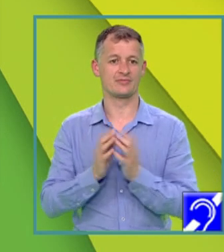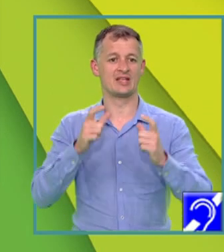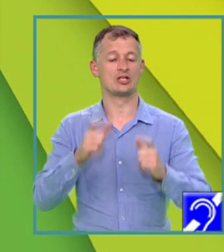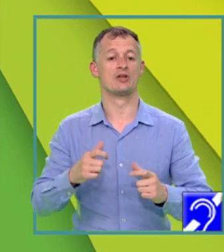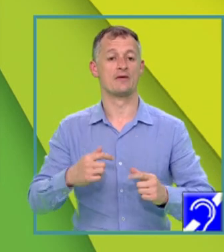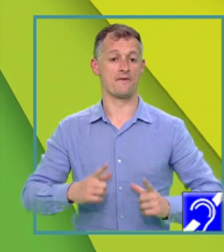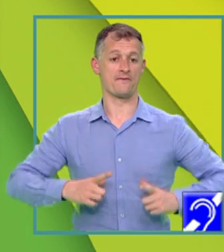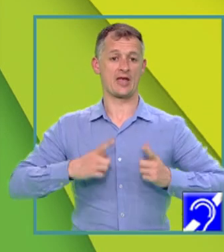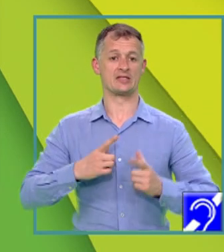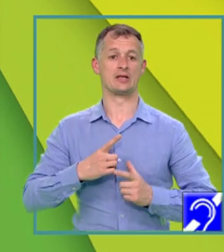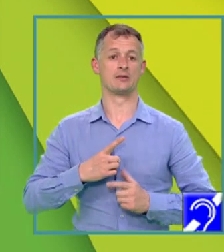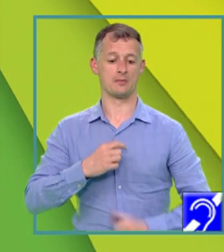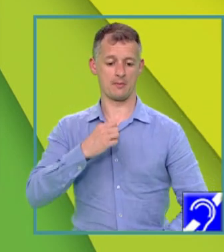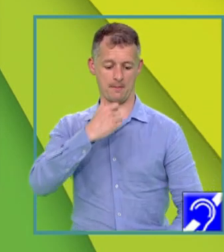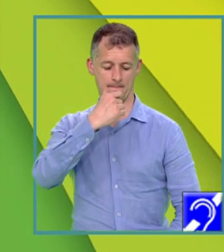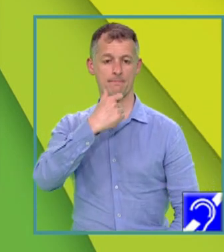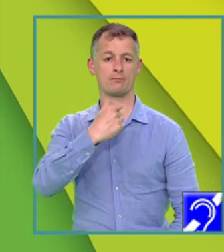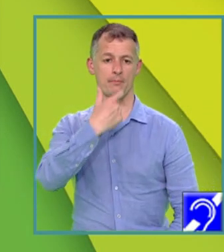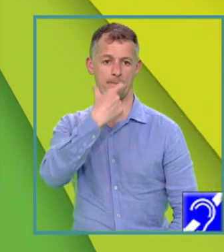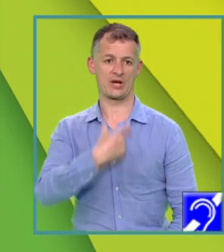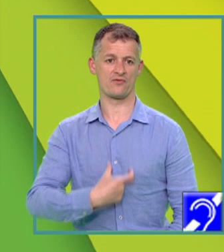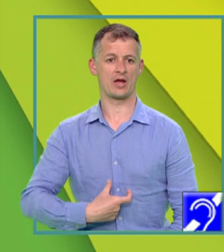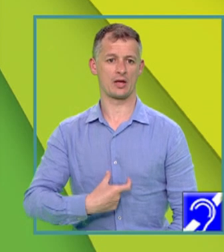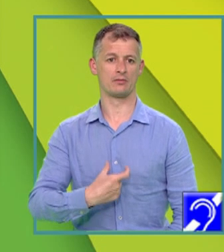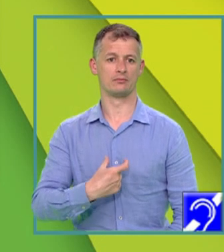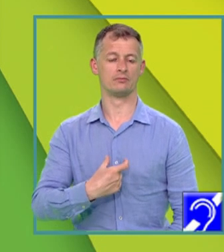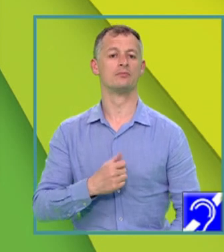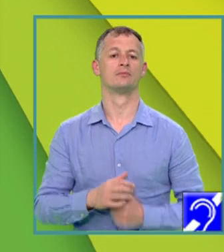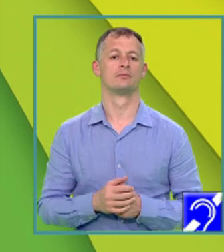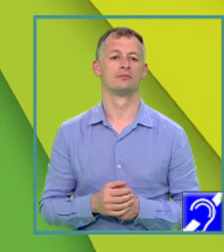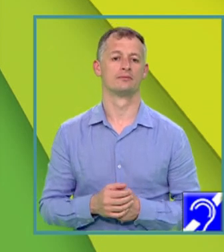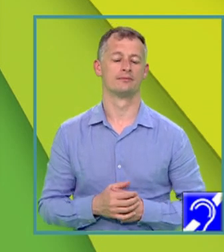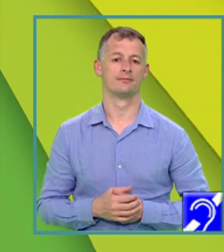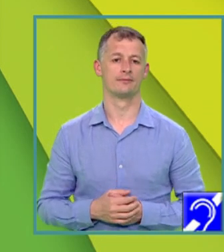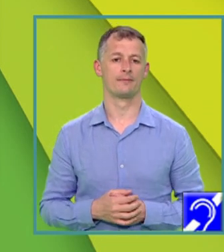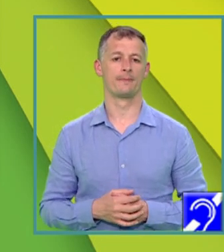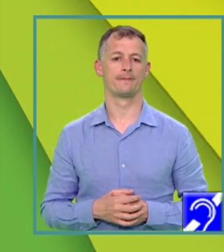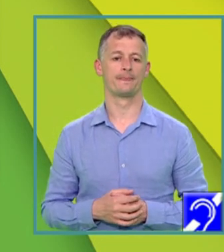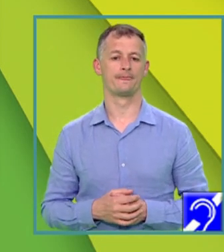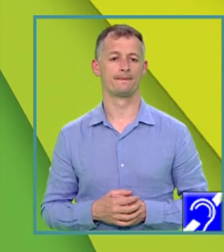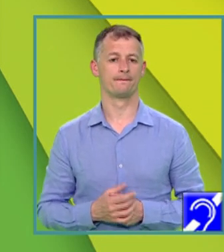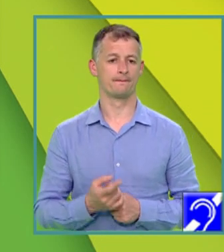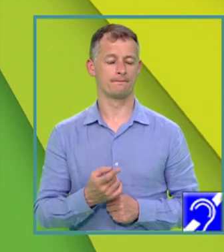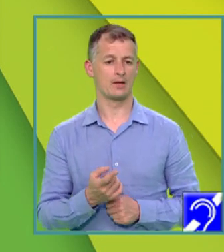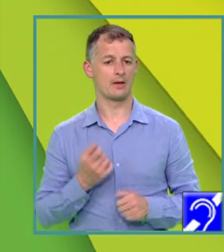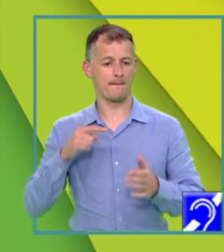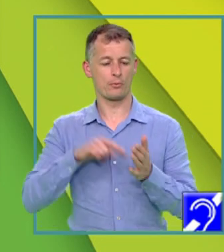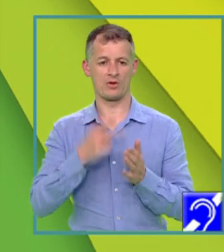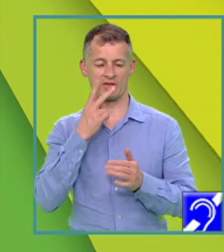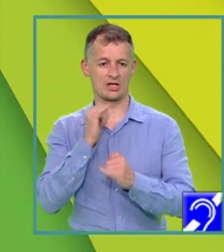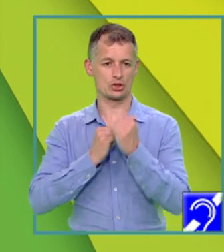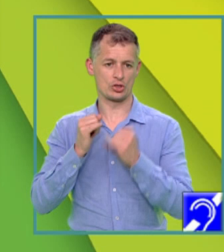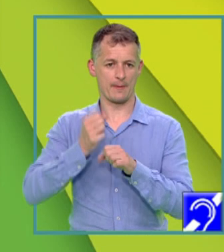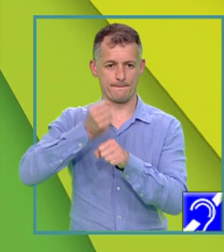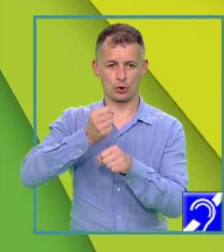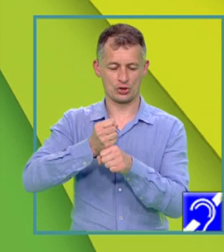vieții private sunt acele instituții ce ne asigură nouă o viață privată. Din punct de vedere istoric,